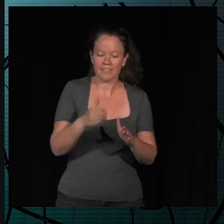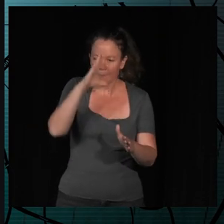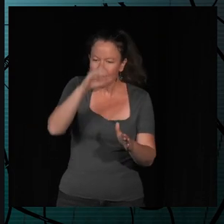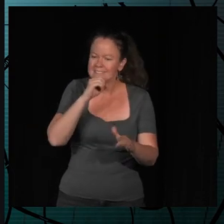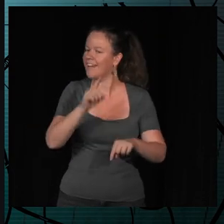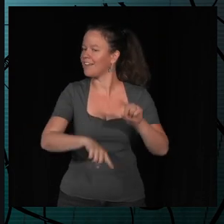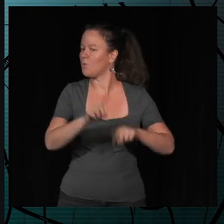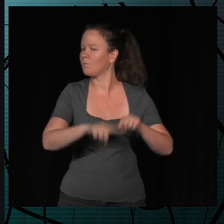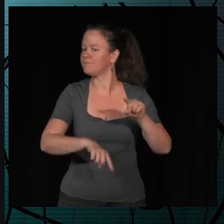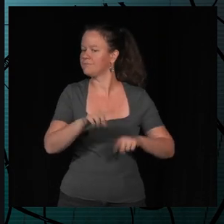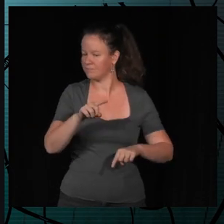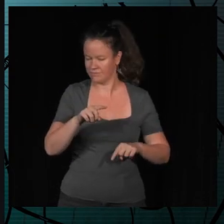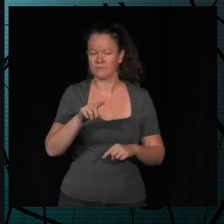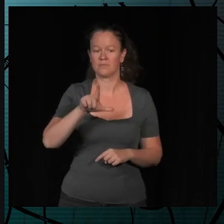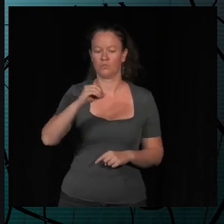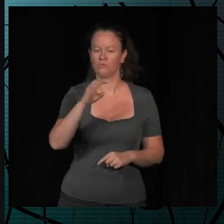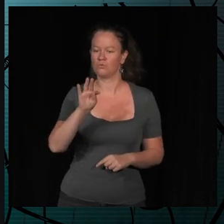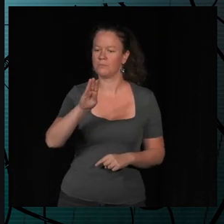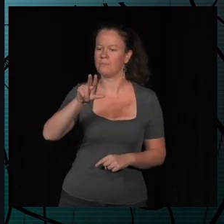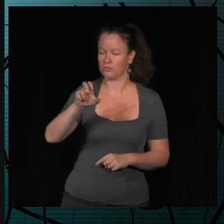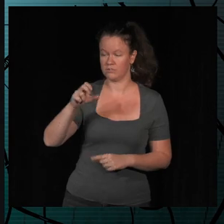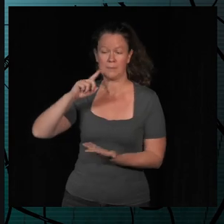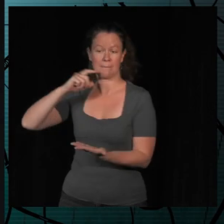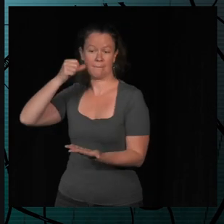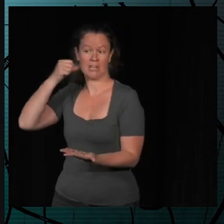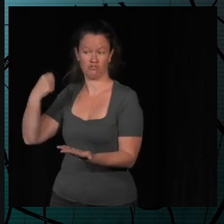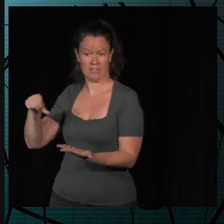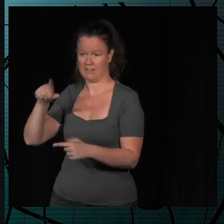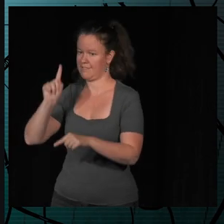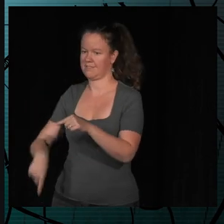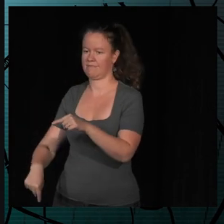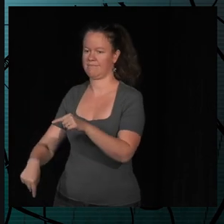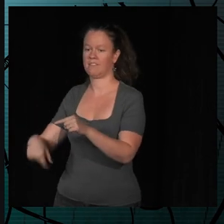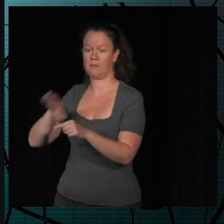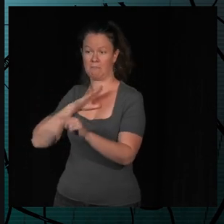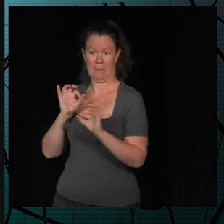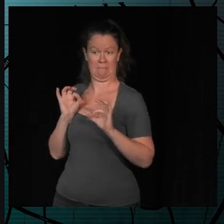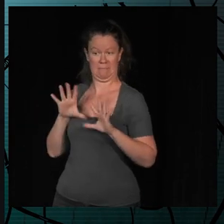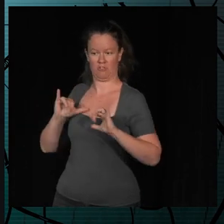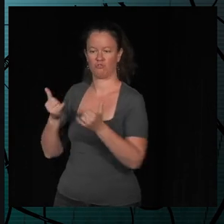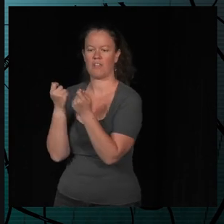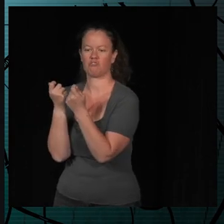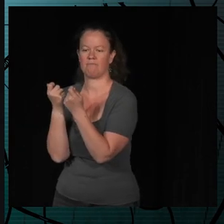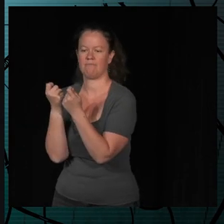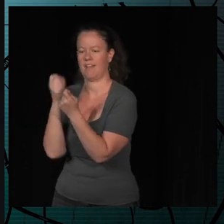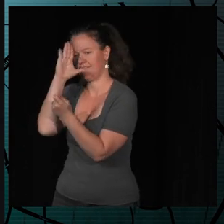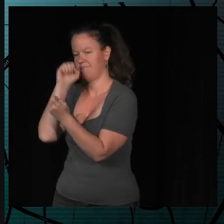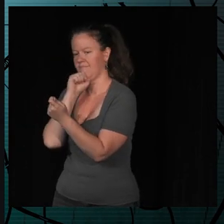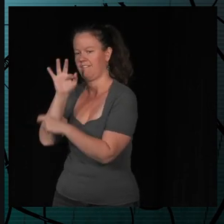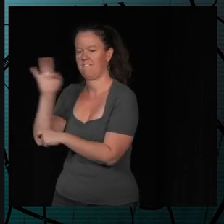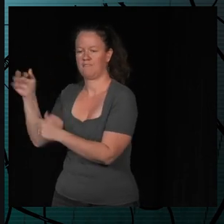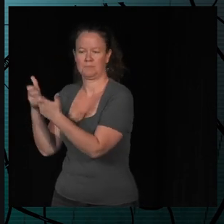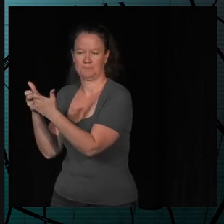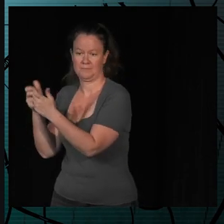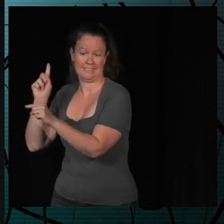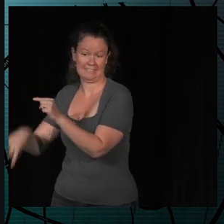jeux d'argent donc vous arrêtez vous faire vous arrêter et donc dans fortnite c'est fini juste voilà c'était juste pour